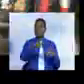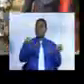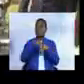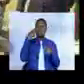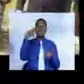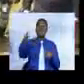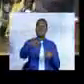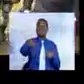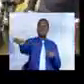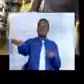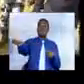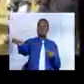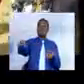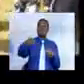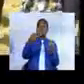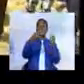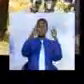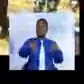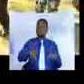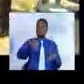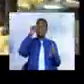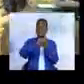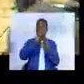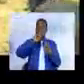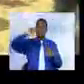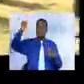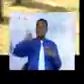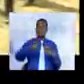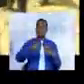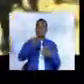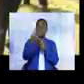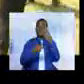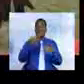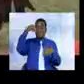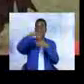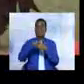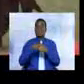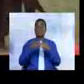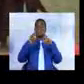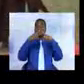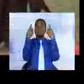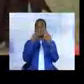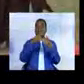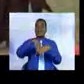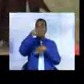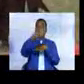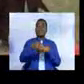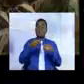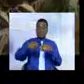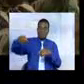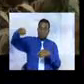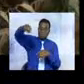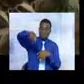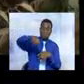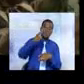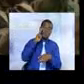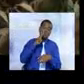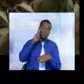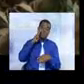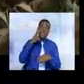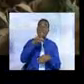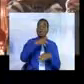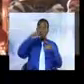l'événement, d'autant plus que c'est la première visite d'État d'un président de la République dans le département. Après les libations, le maire de Botro a remercié